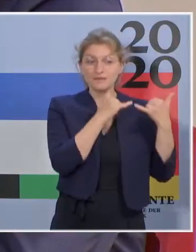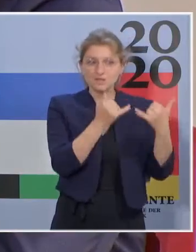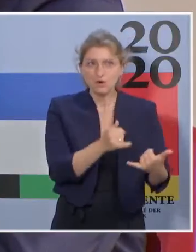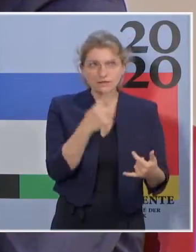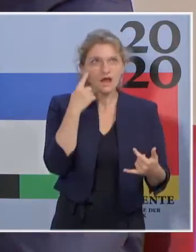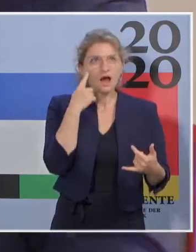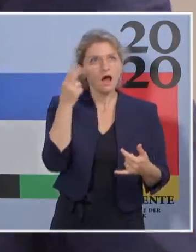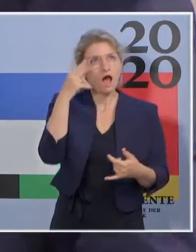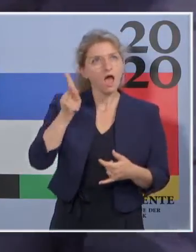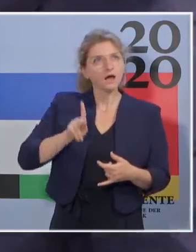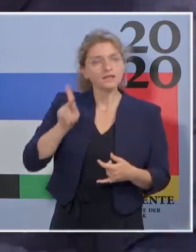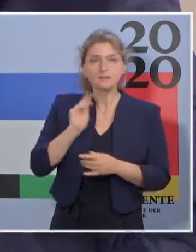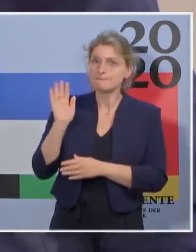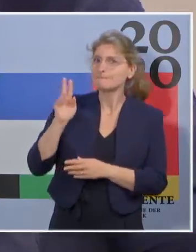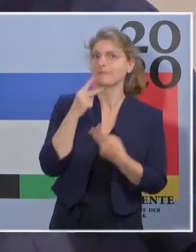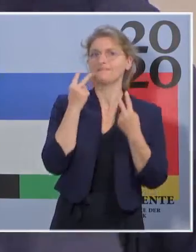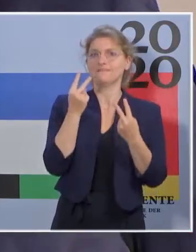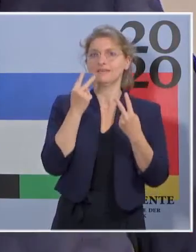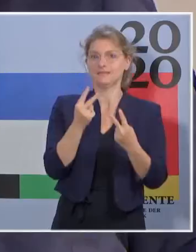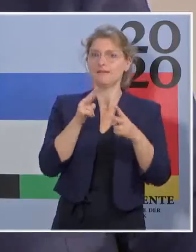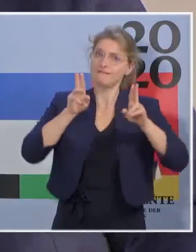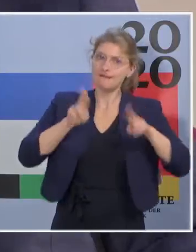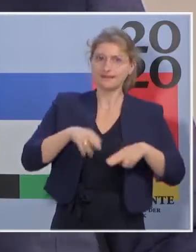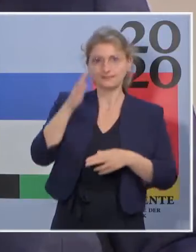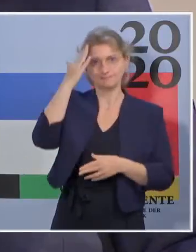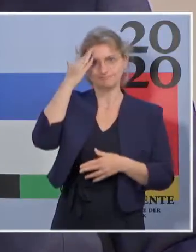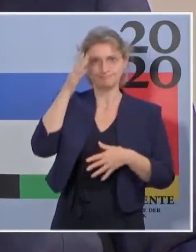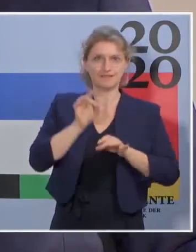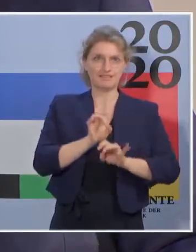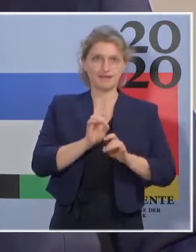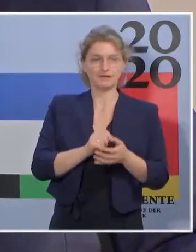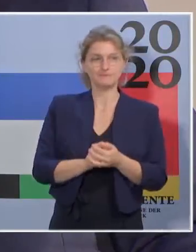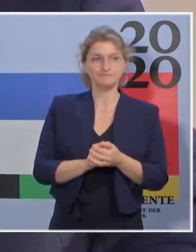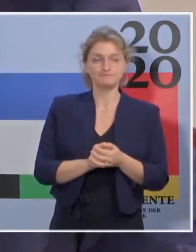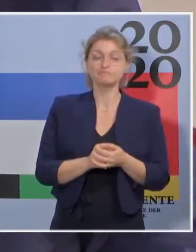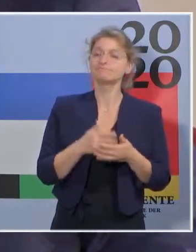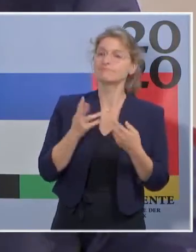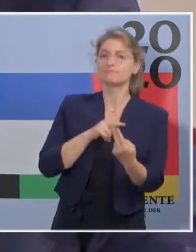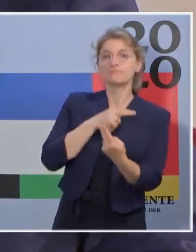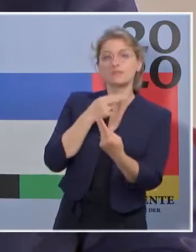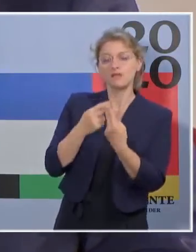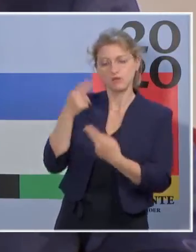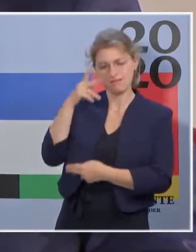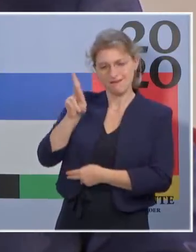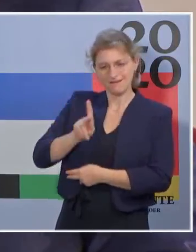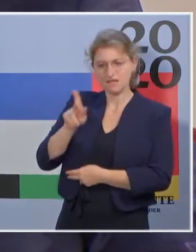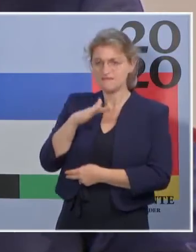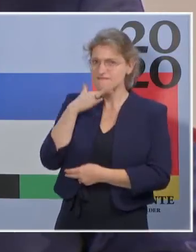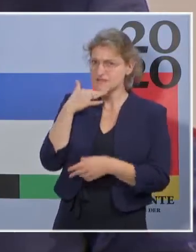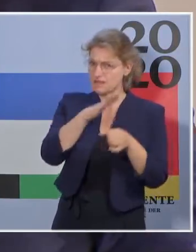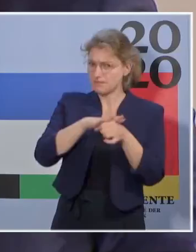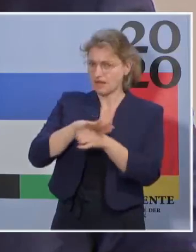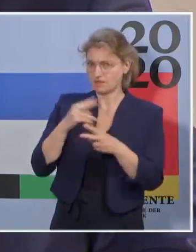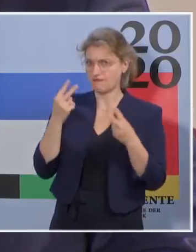heißt das? Hans Kelsen ist auf mehreren Ebenen von Bedeutung. International bekannt ist er vor allem für seine Rechtstheorie,